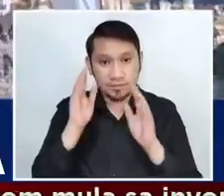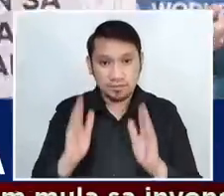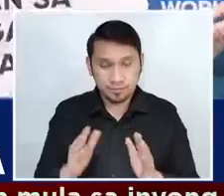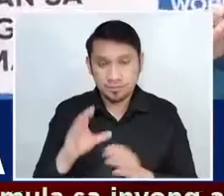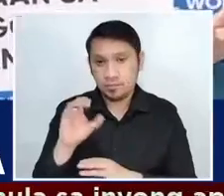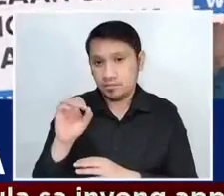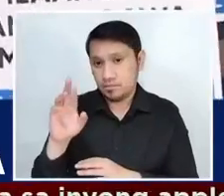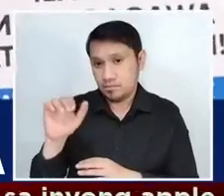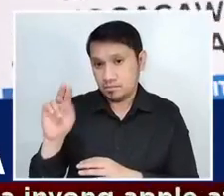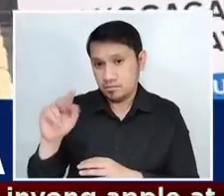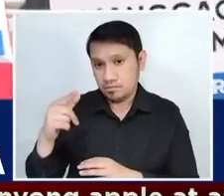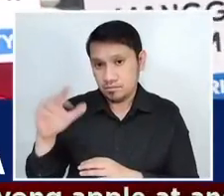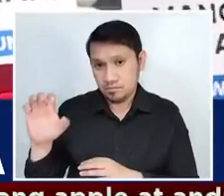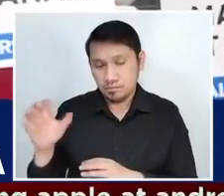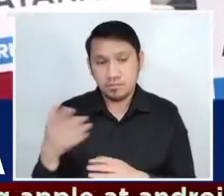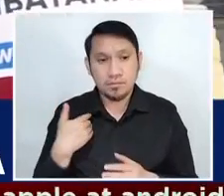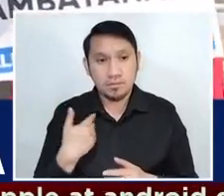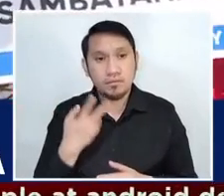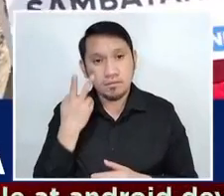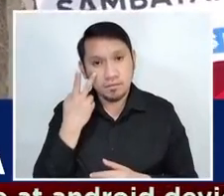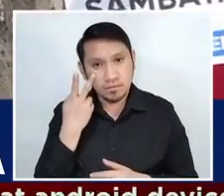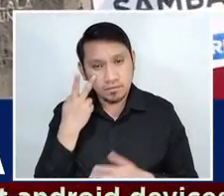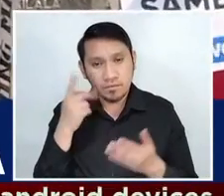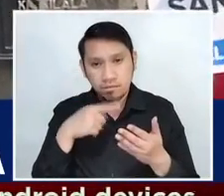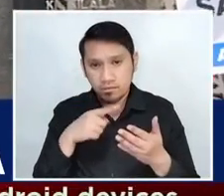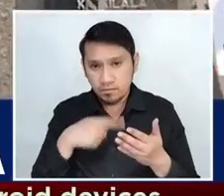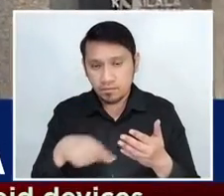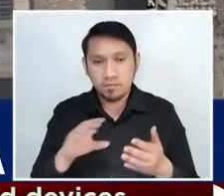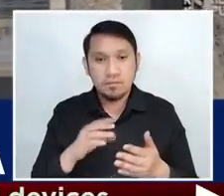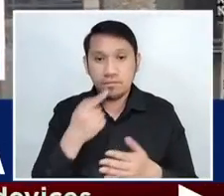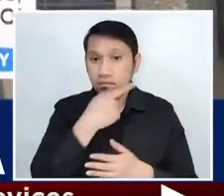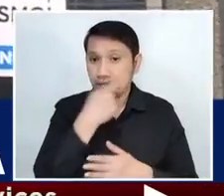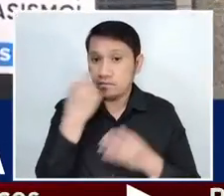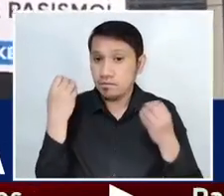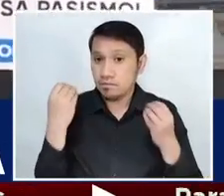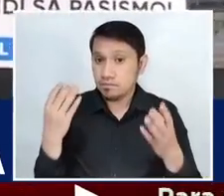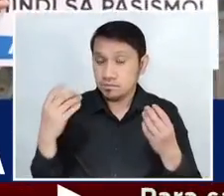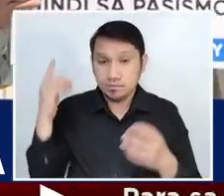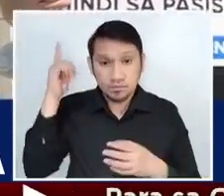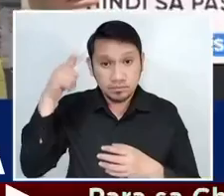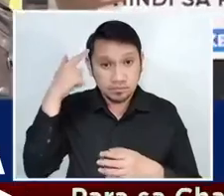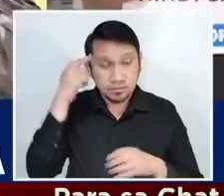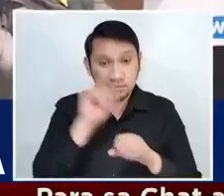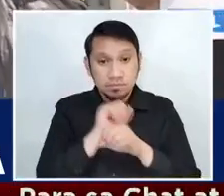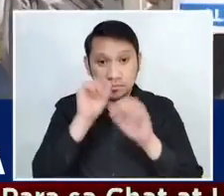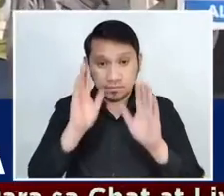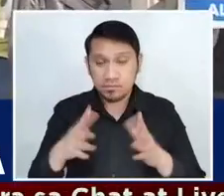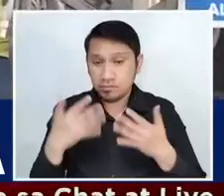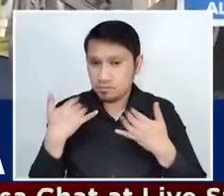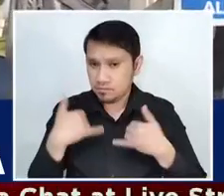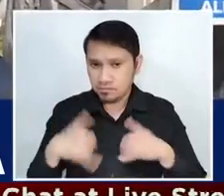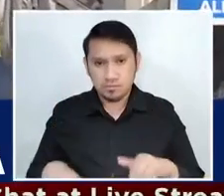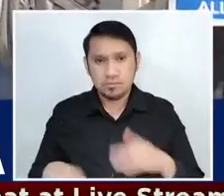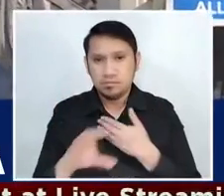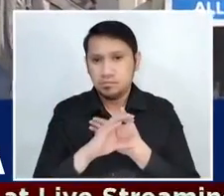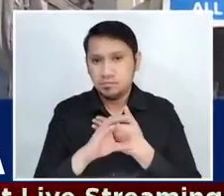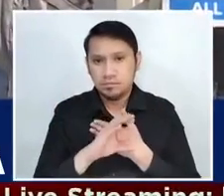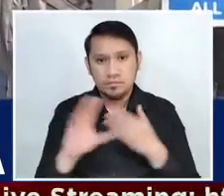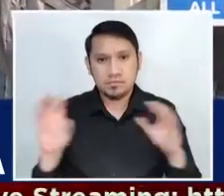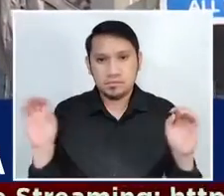na pansinin ng sariling bakuran dahil libu-libong government workers ang contractual pa rin at walang